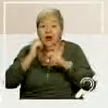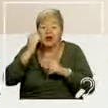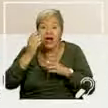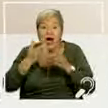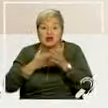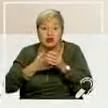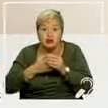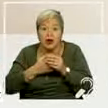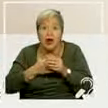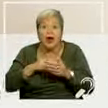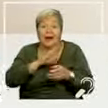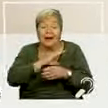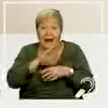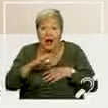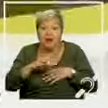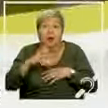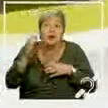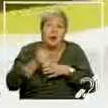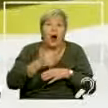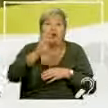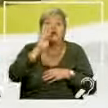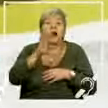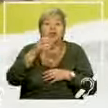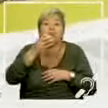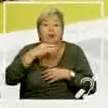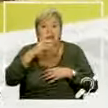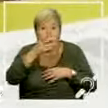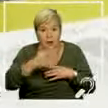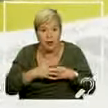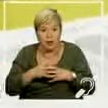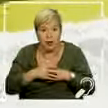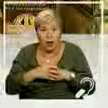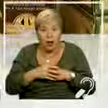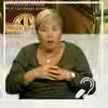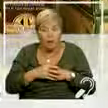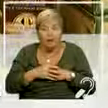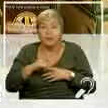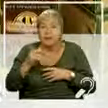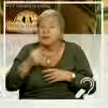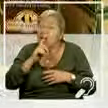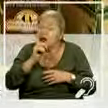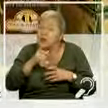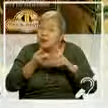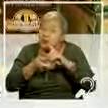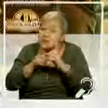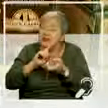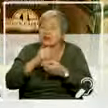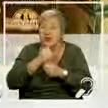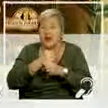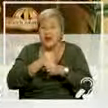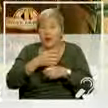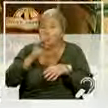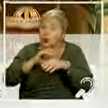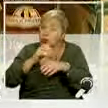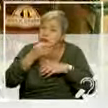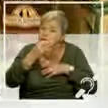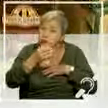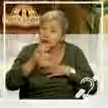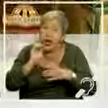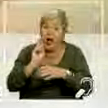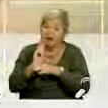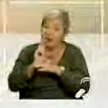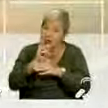și la 3-4 antibiotice odată, deși procedural ar trebui procedat exact invers. Ei bine, medicii atrag atenția